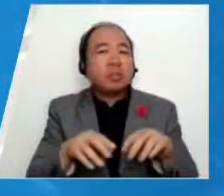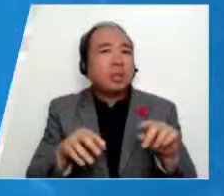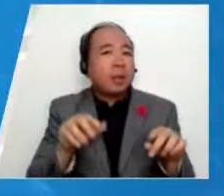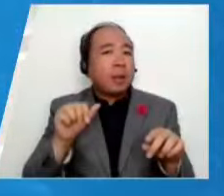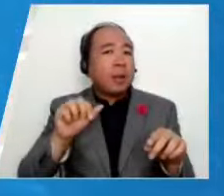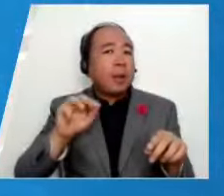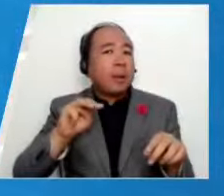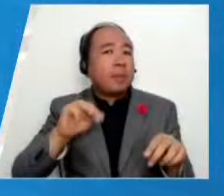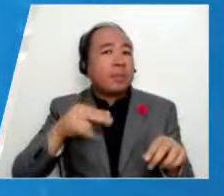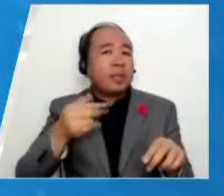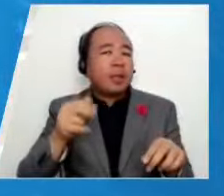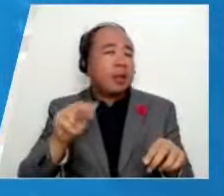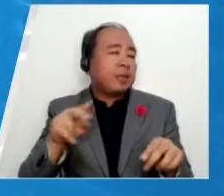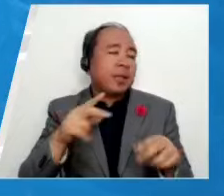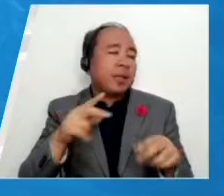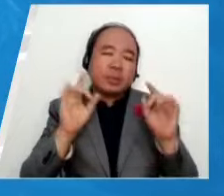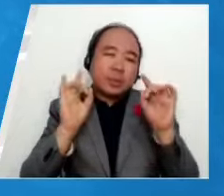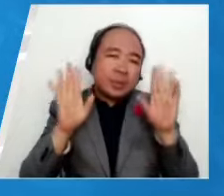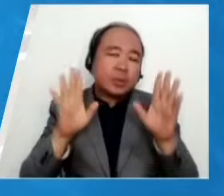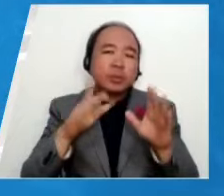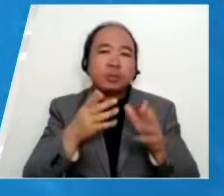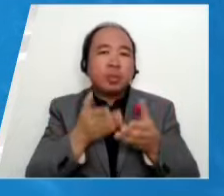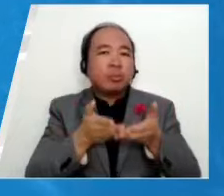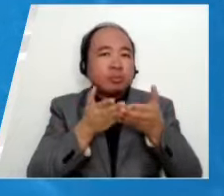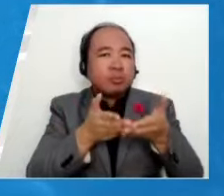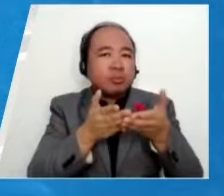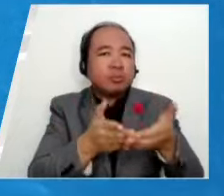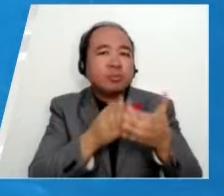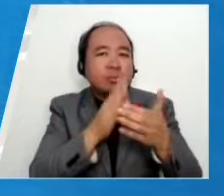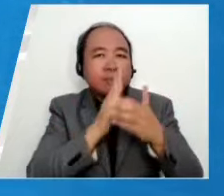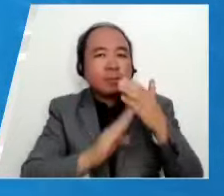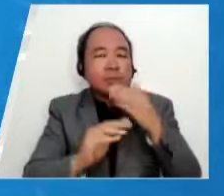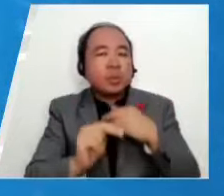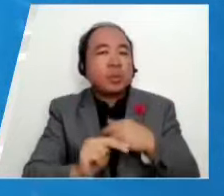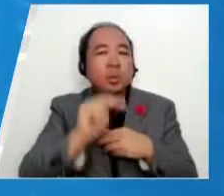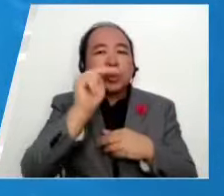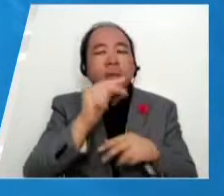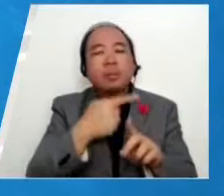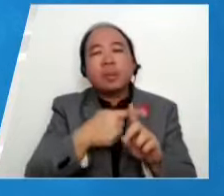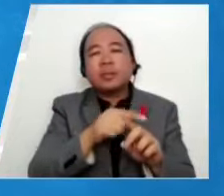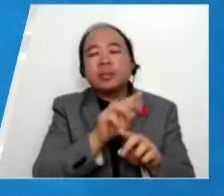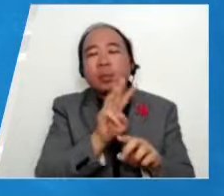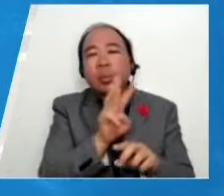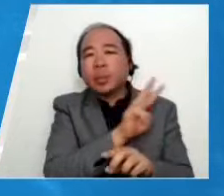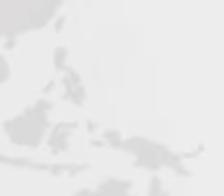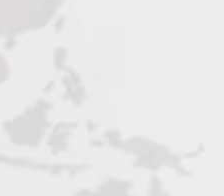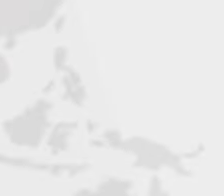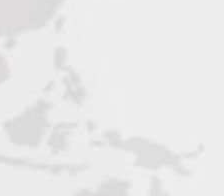delikadong maglayag ang maliliit na sasakyang pandagat sa northern at western seaboards ng Northern Luzon.